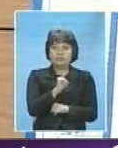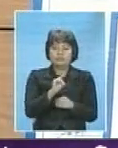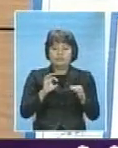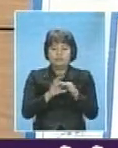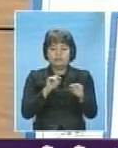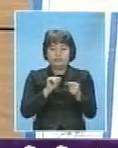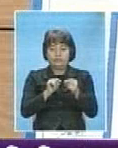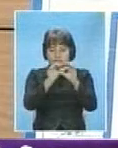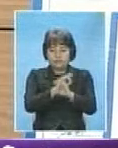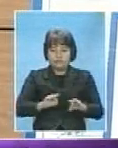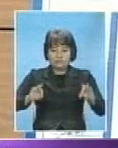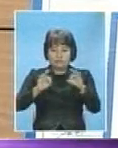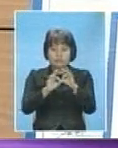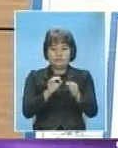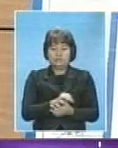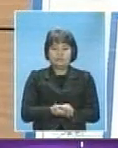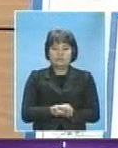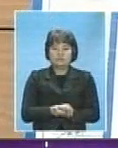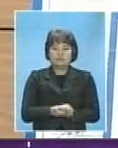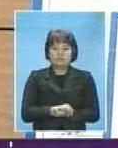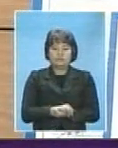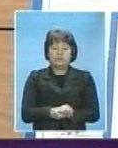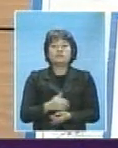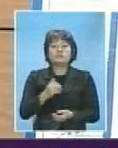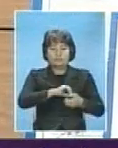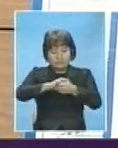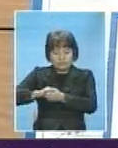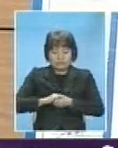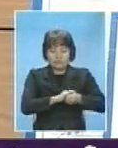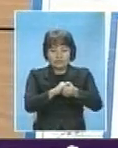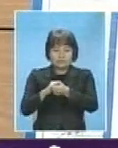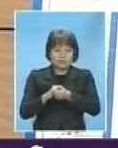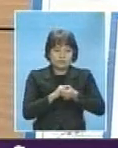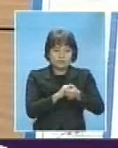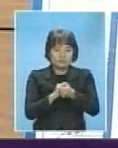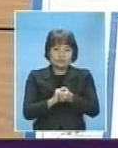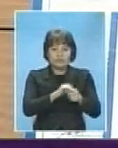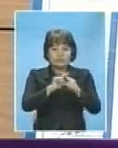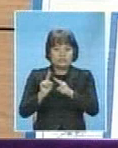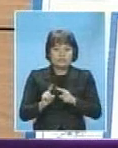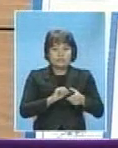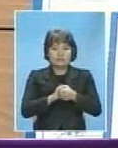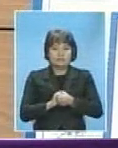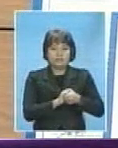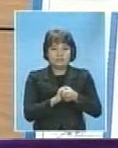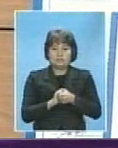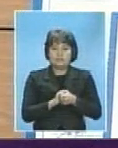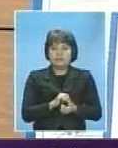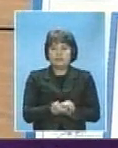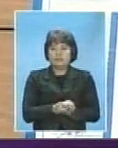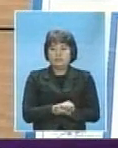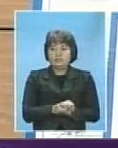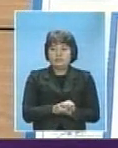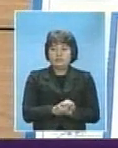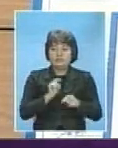เรื่องที่มีความสำคัญเป็นอย่างยิ่งที่จะมีความร่วมมือร่วมใจของทุกภาคส่วนในการที่จะระดม